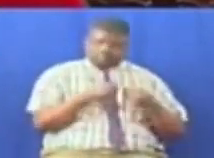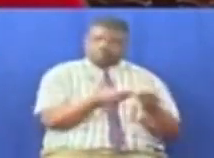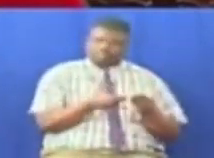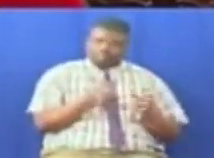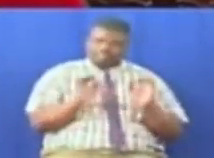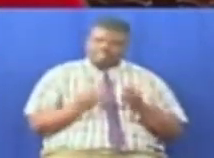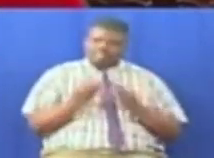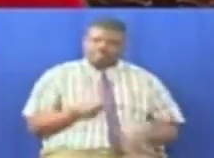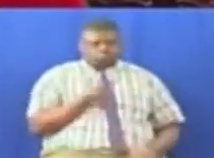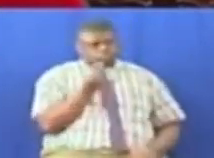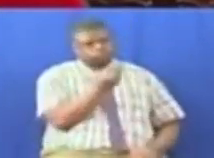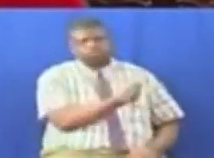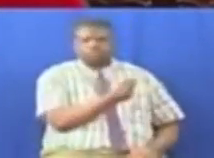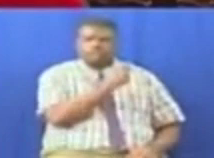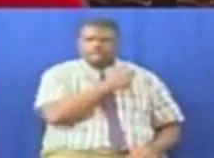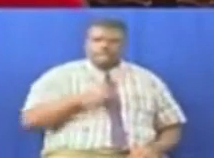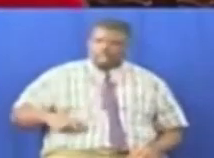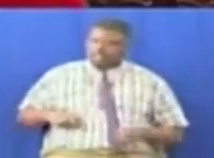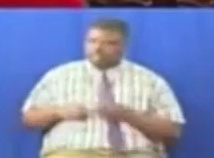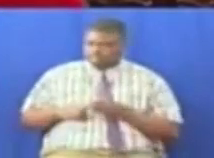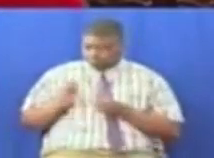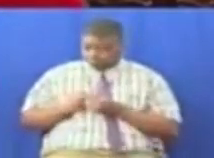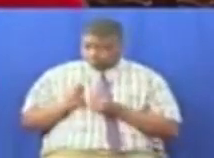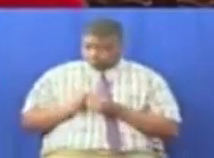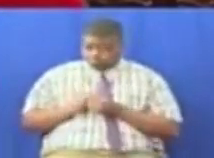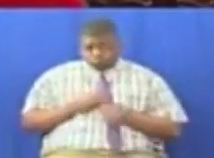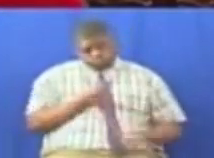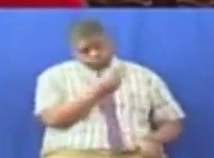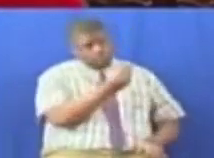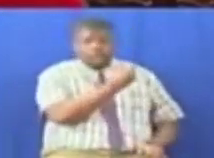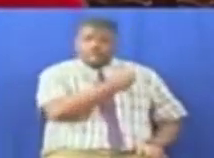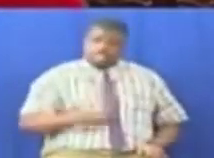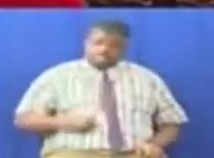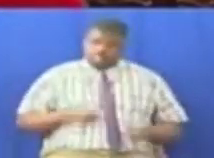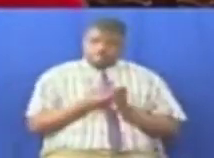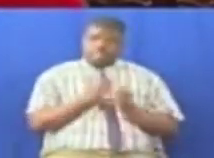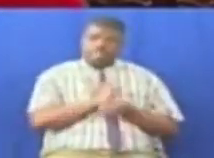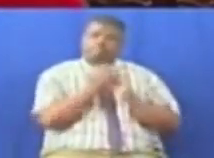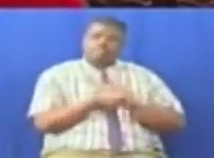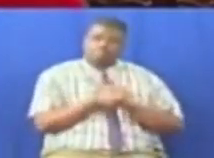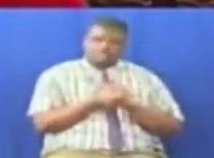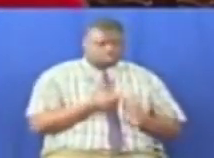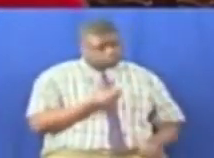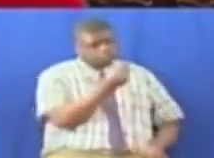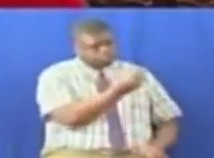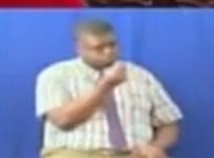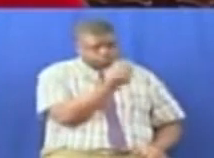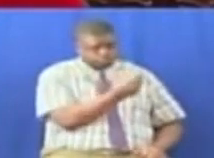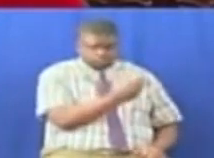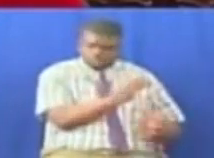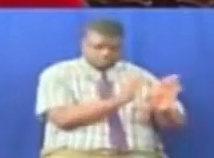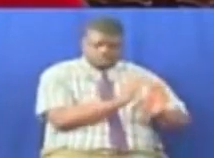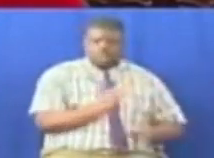kumshtaki rais. Kifungu cha 7.1 cha sheria ya masuala ya rais ambayo kinapendekezwa kurekebishwa ili mashauri yote dhidi ya rais yafunguliwe dhidi ya mwanasheria mkuu wa